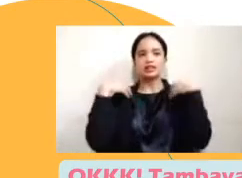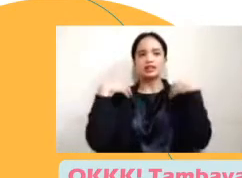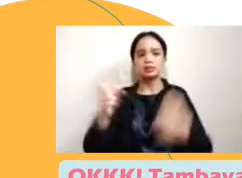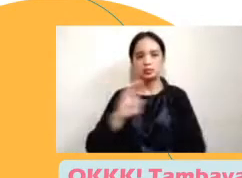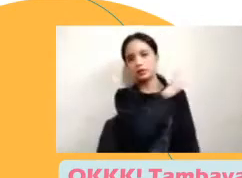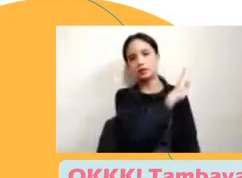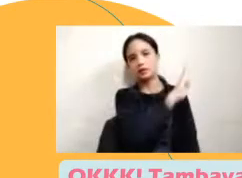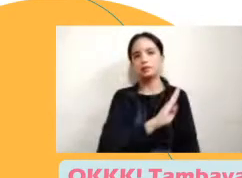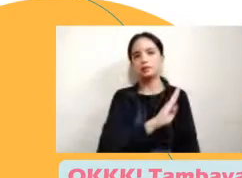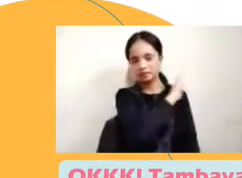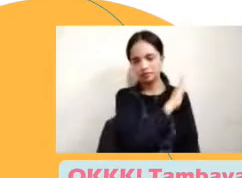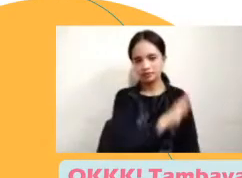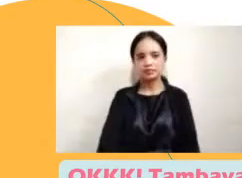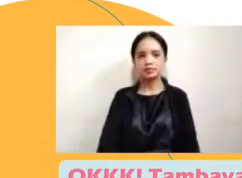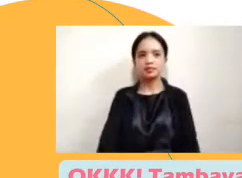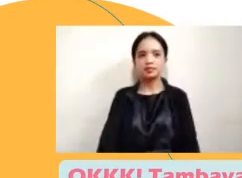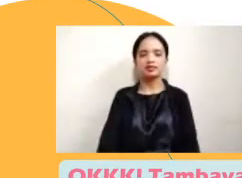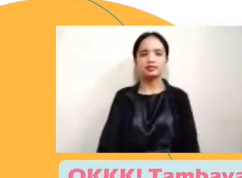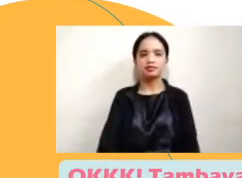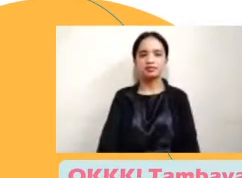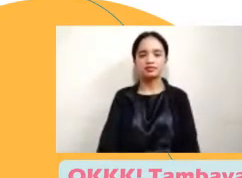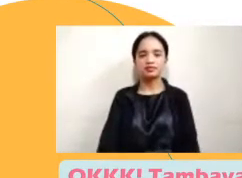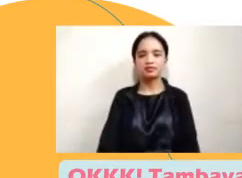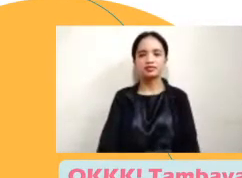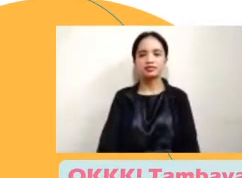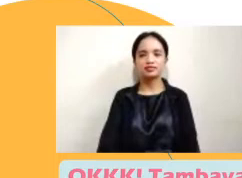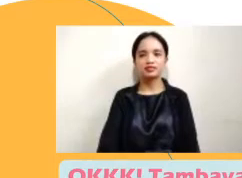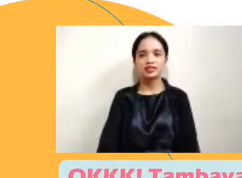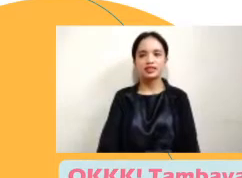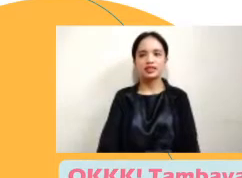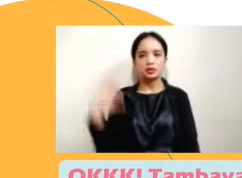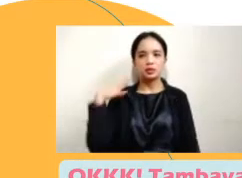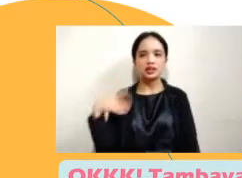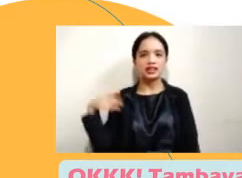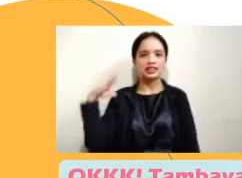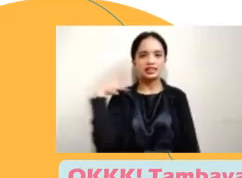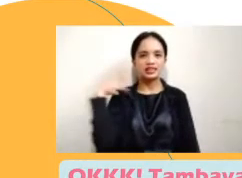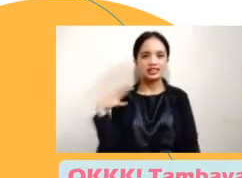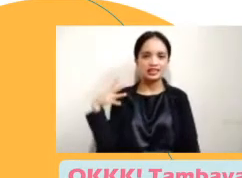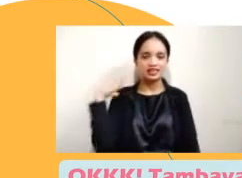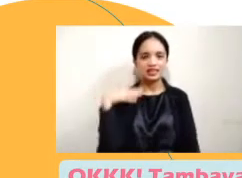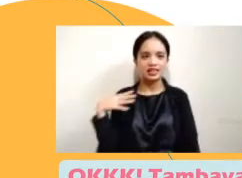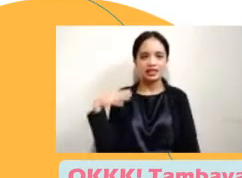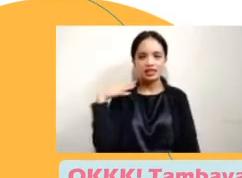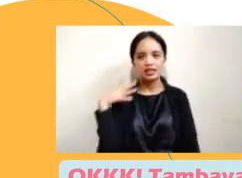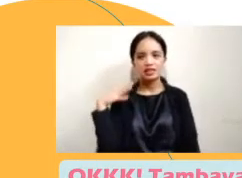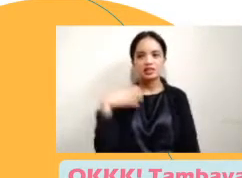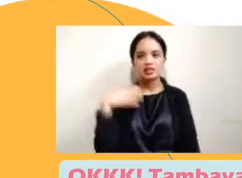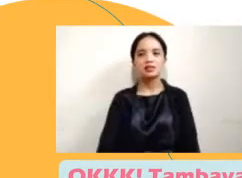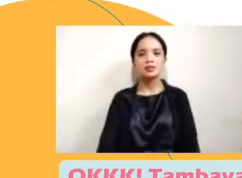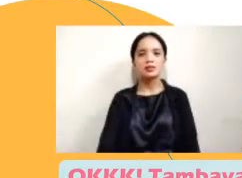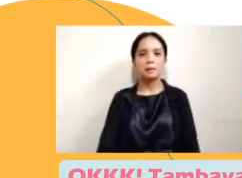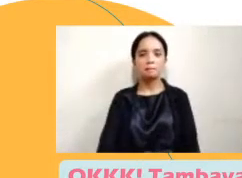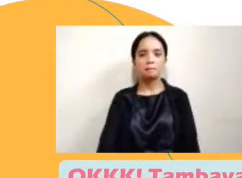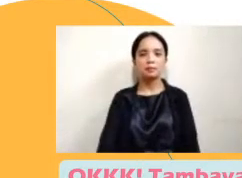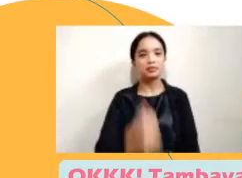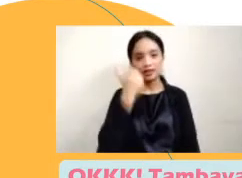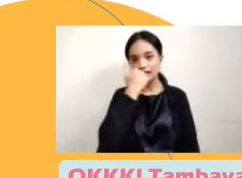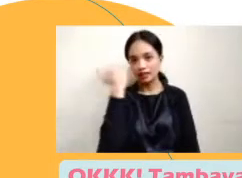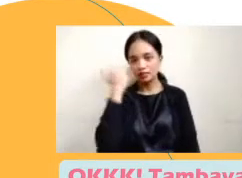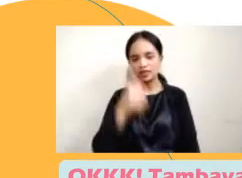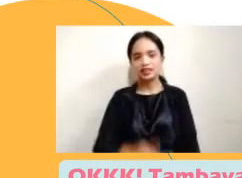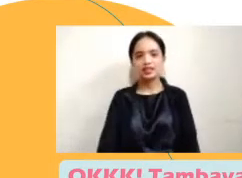Tapang. Okay. Abang. Sige, lagay natin. Nag-aabang. Ano pa?